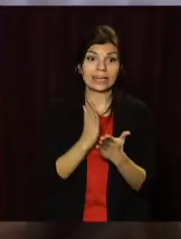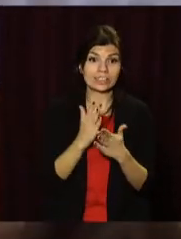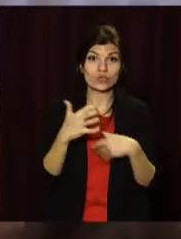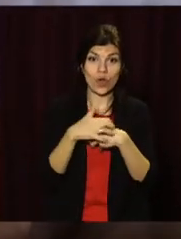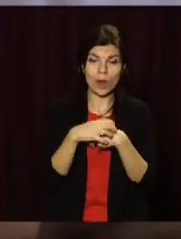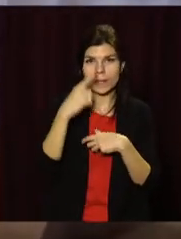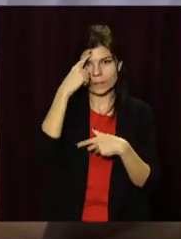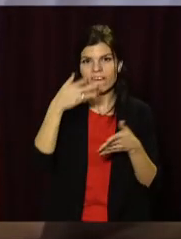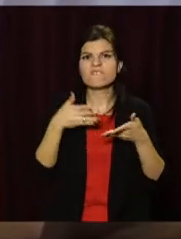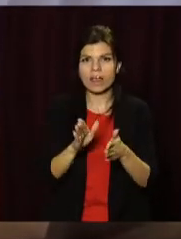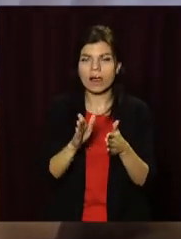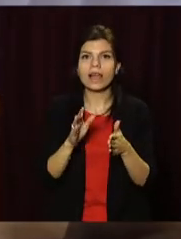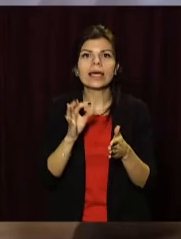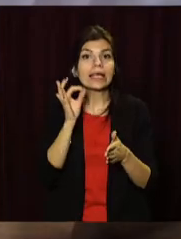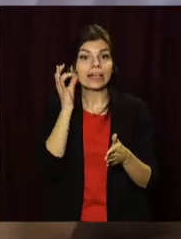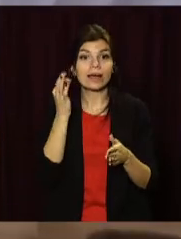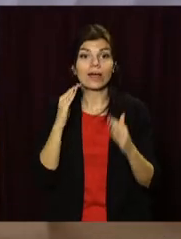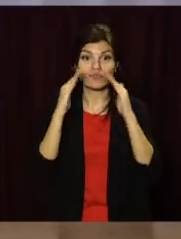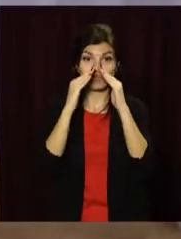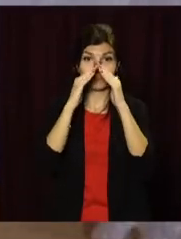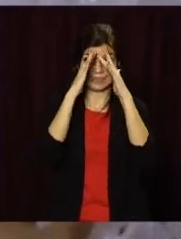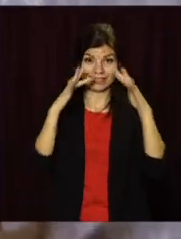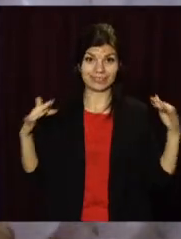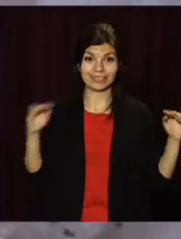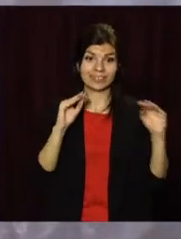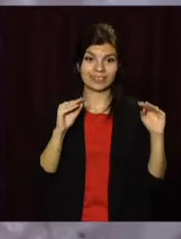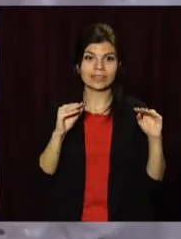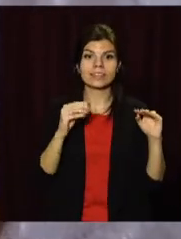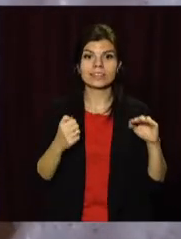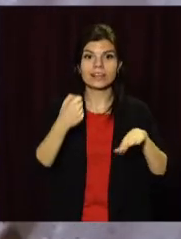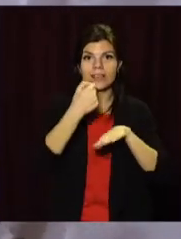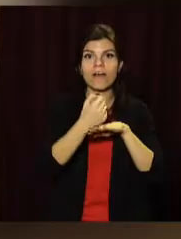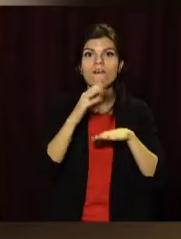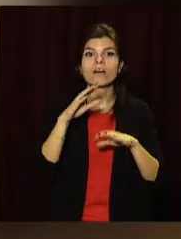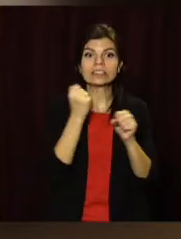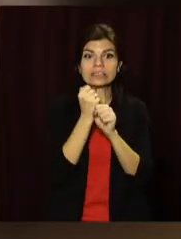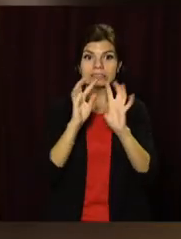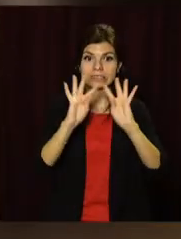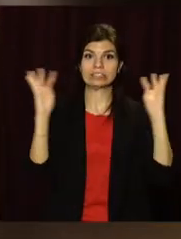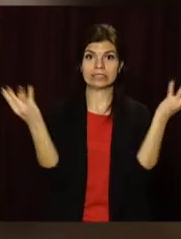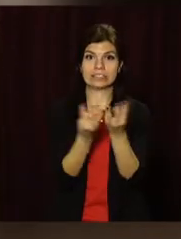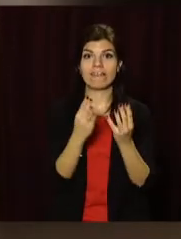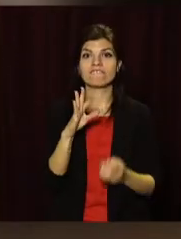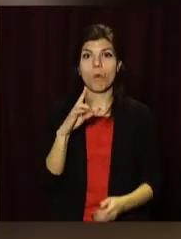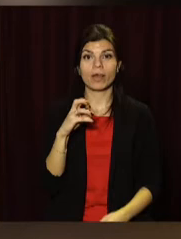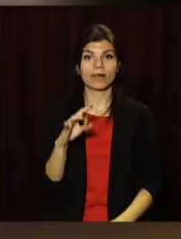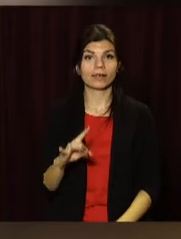вийшли з положення креативно. Прикрашену ялинку обнесли справжнім вольєром.